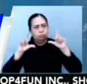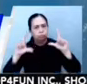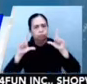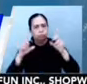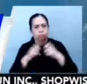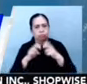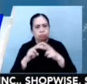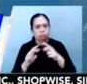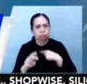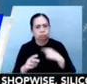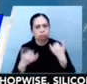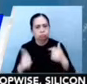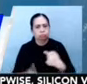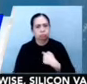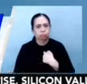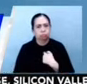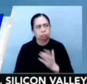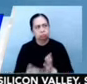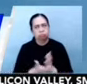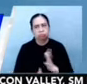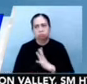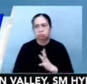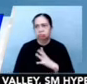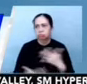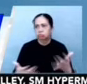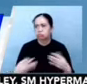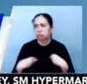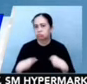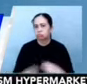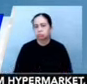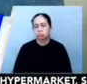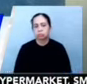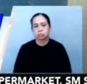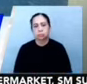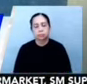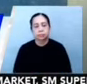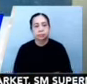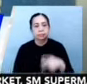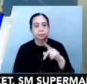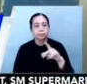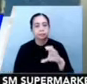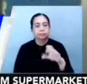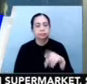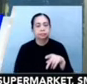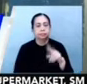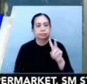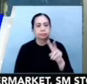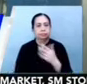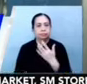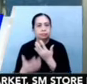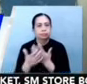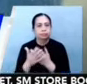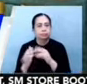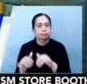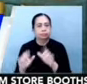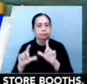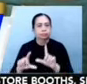rin. E di gagawa na lang ang gagawa. Nakakulong sa PCP2 ng Antipolo City ang suspect na nahaharap